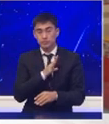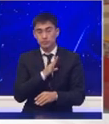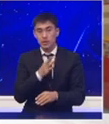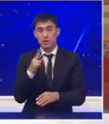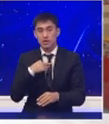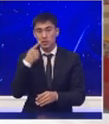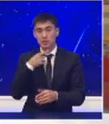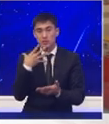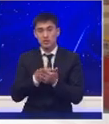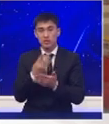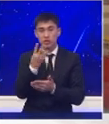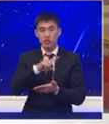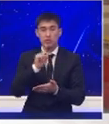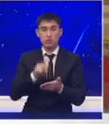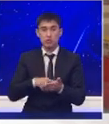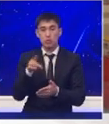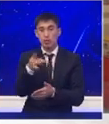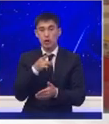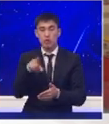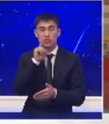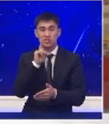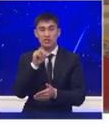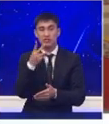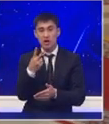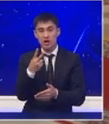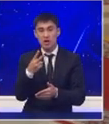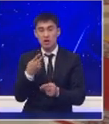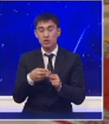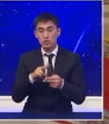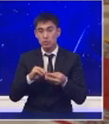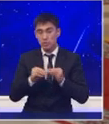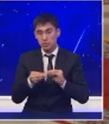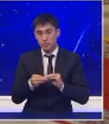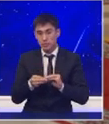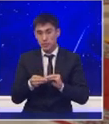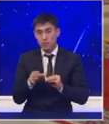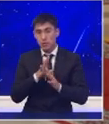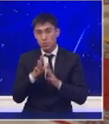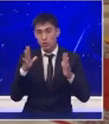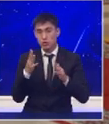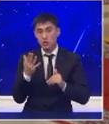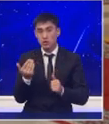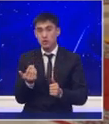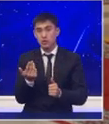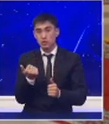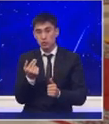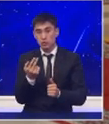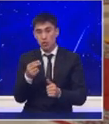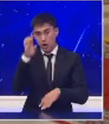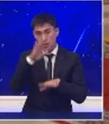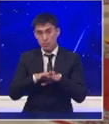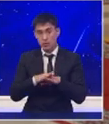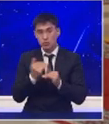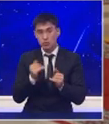Я задала свои 4 вопроса по району Жастар-2, то есть наболевшие. Ну, конечно, их было больше, но акимат